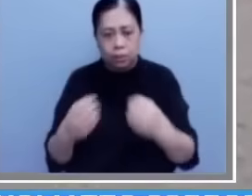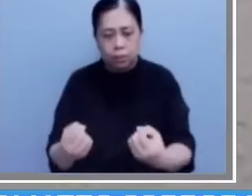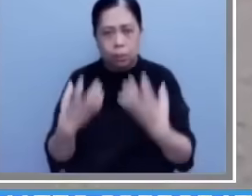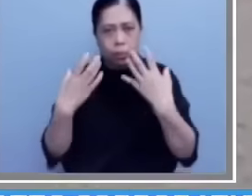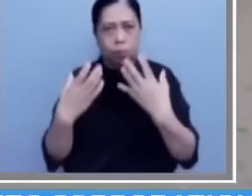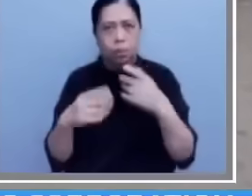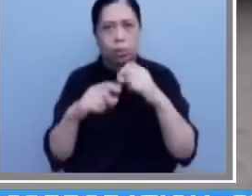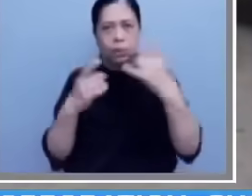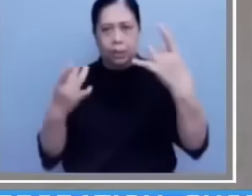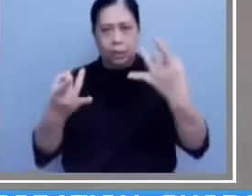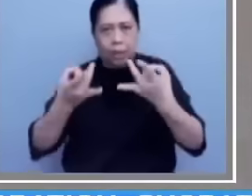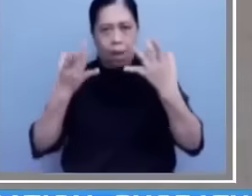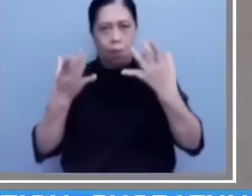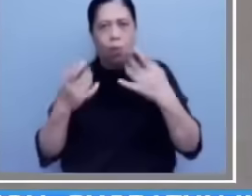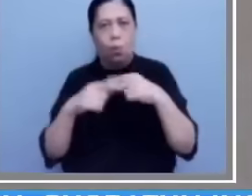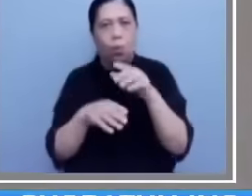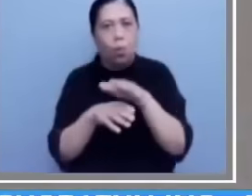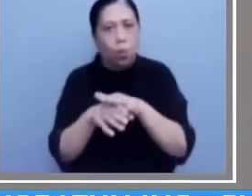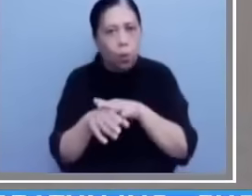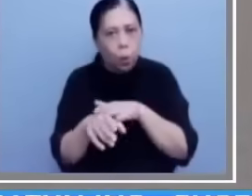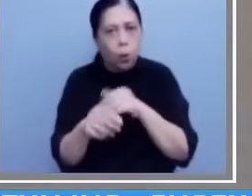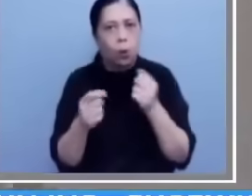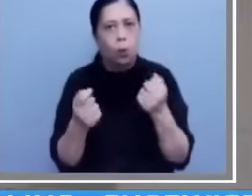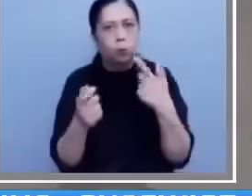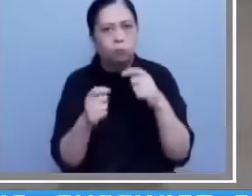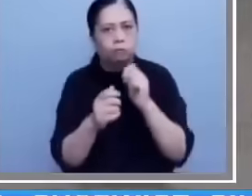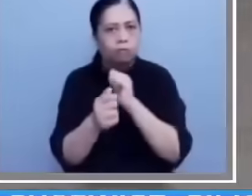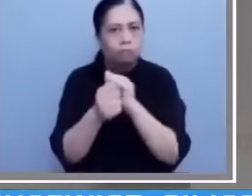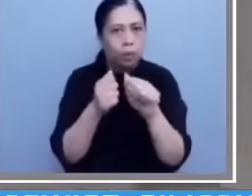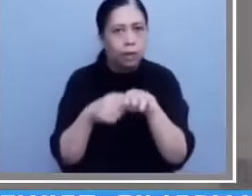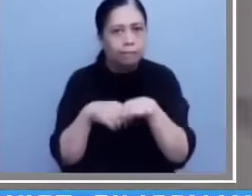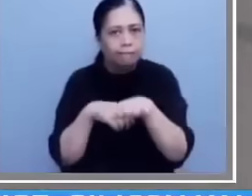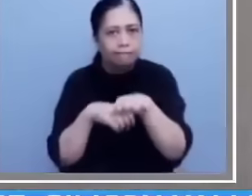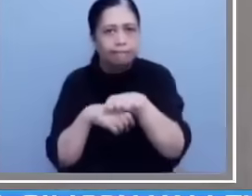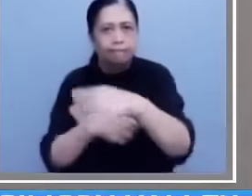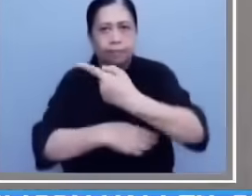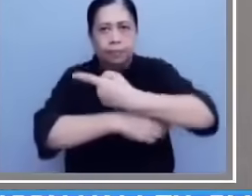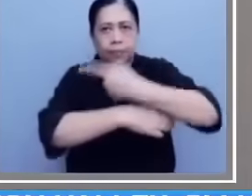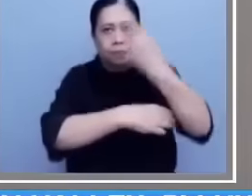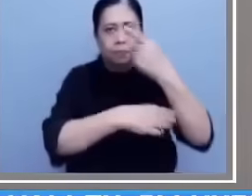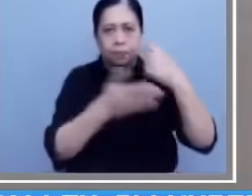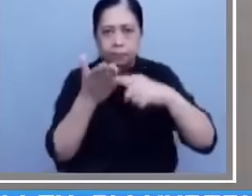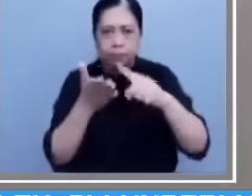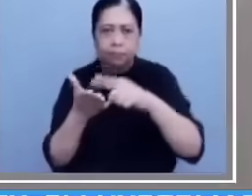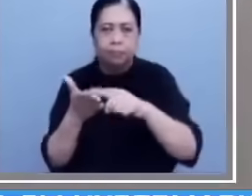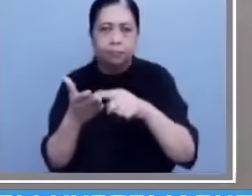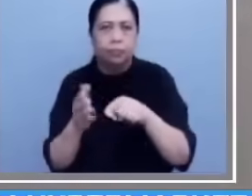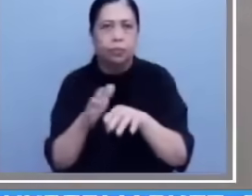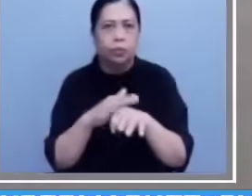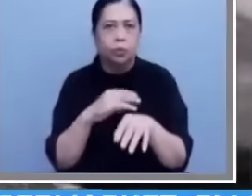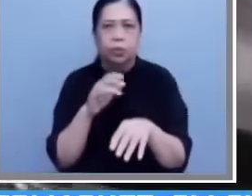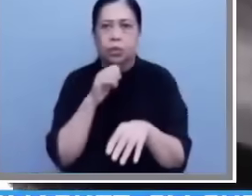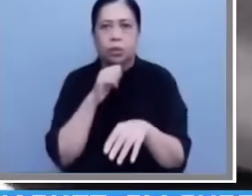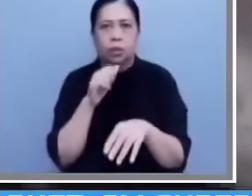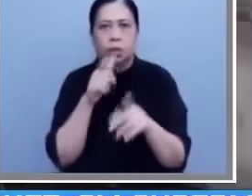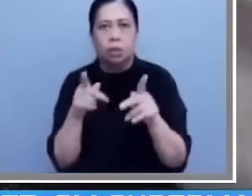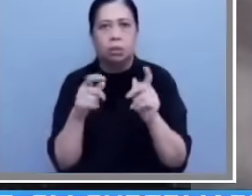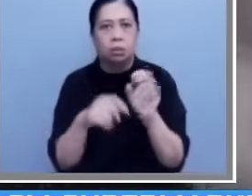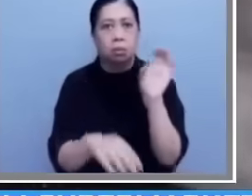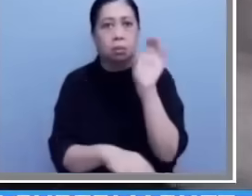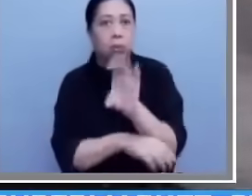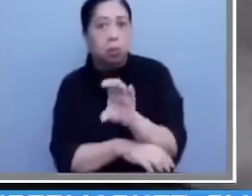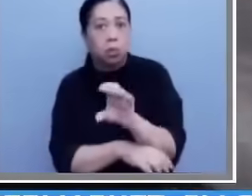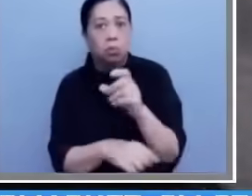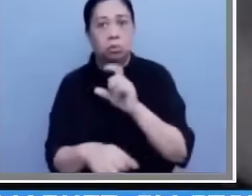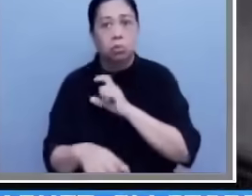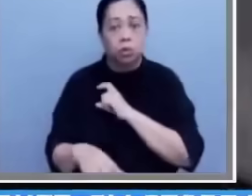at dahan-dahan po silang mag-pass through doon sa mga established checkpoints po natin. At hindi po sila po pwedeng pilitin ng mga pulis na